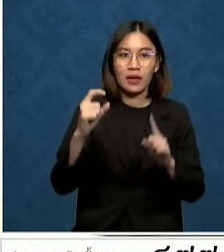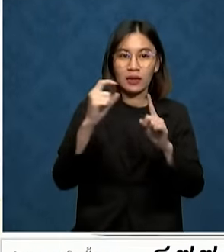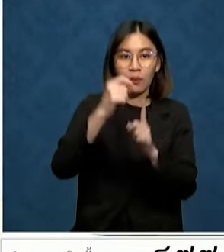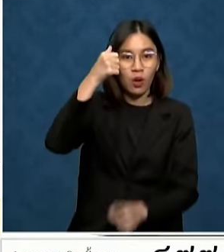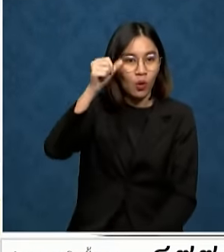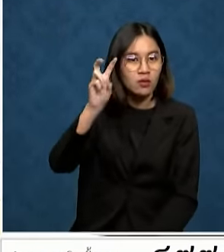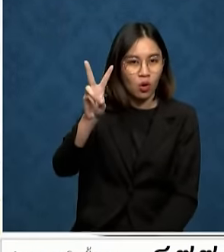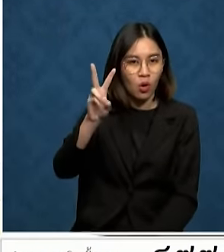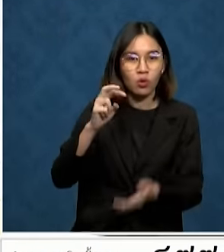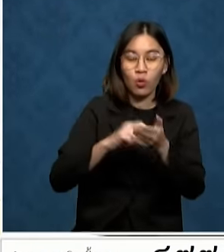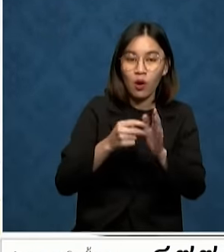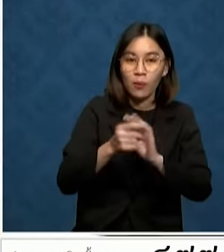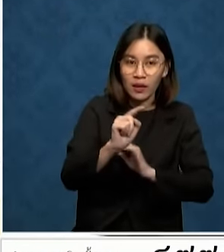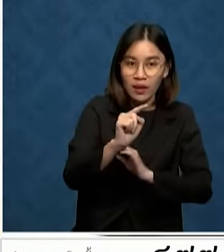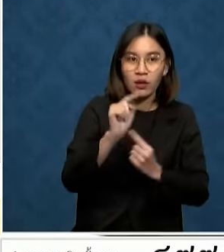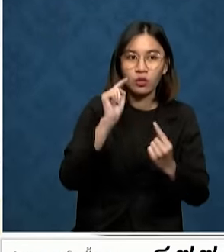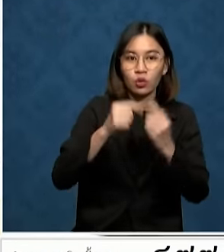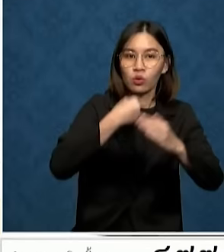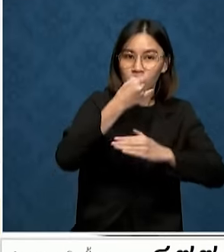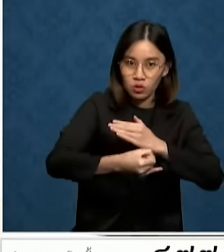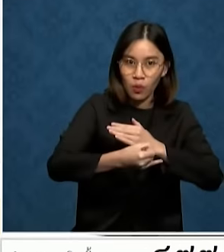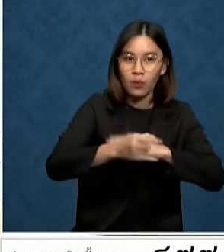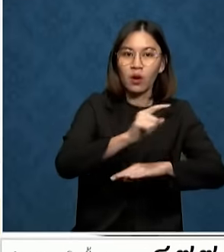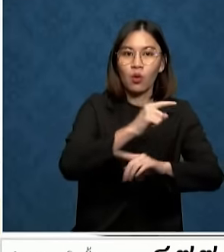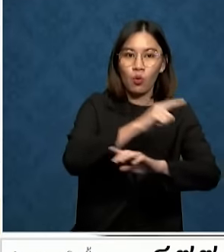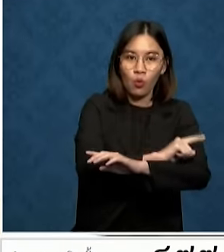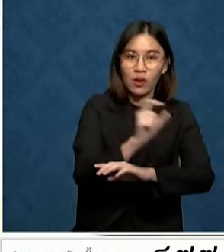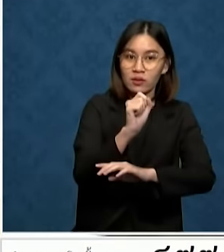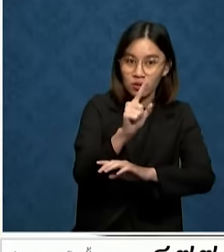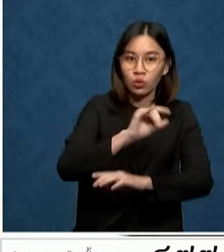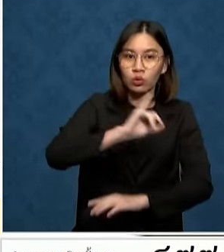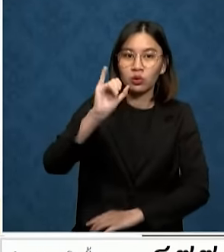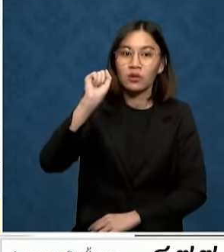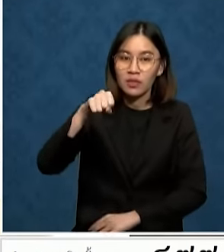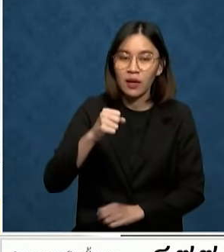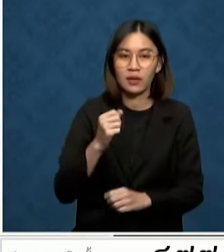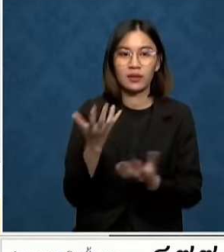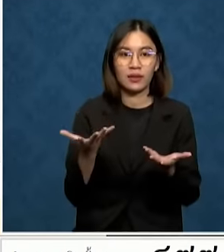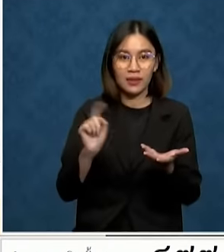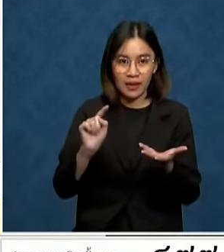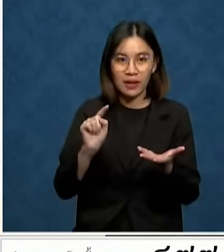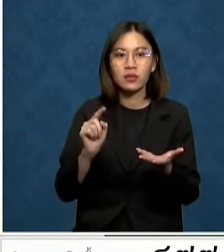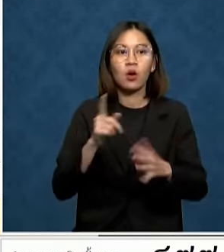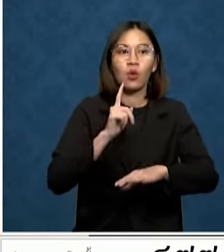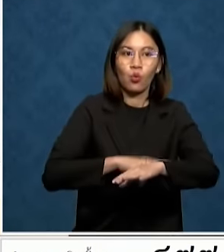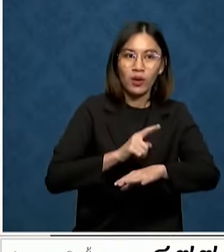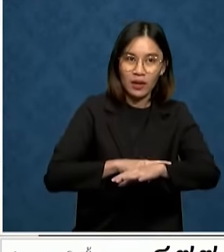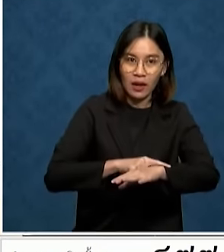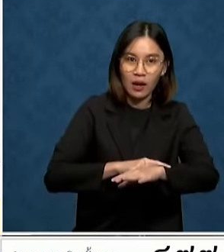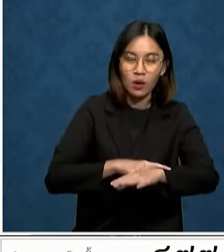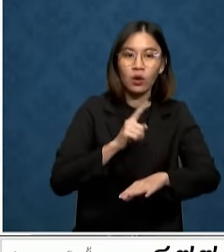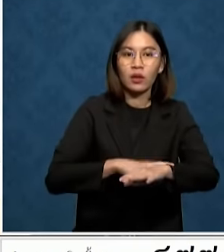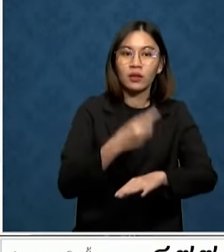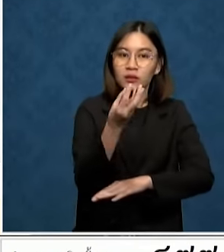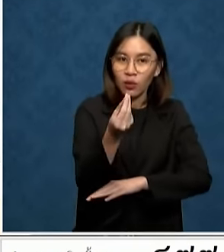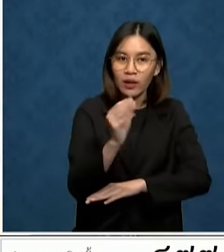2 วันไ่ หมายถงว่าไปส้นสุดในวันสุข ใช่หอไม่อยั ไแลก็เป็นเวliaาต่เกินกี่โม